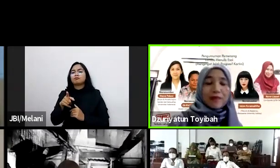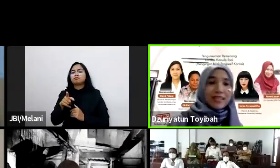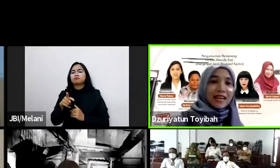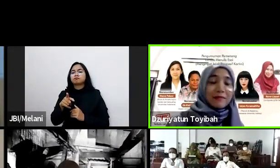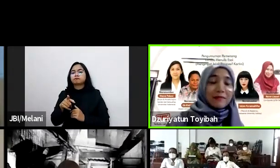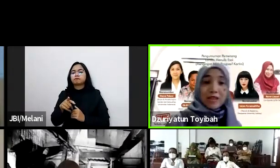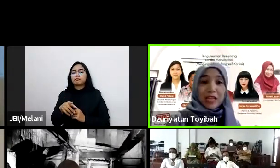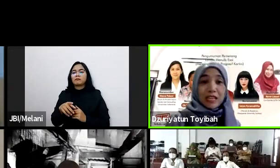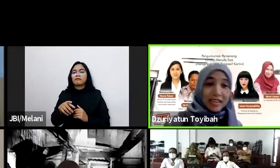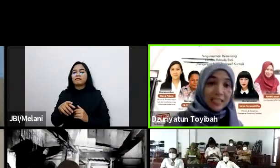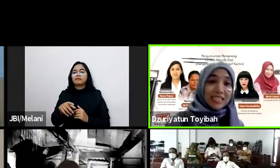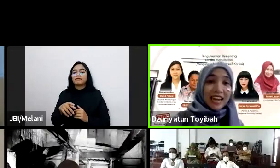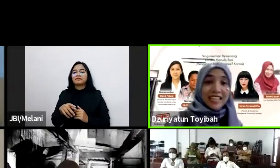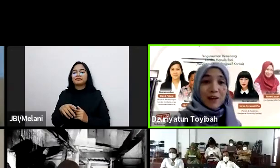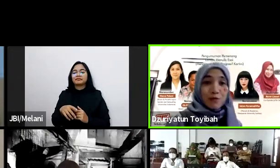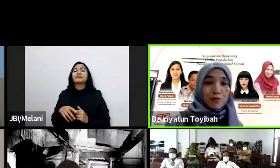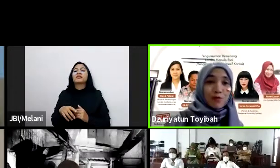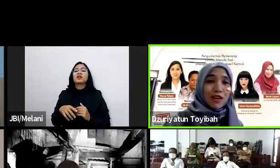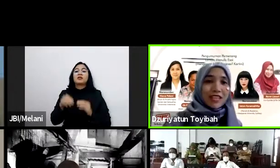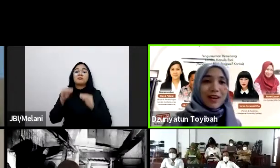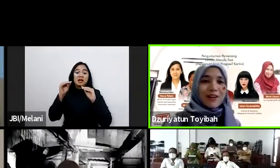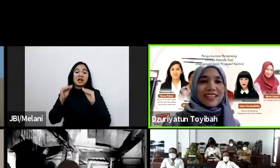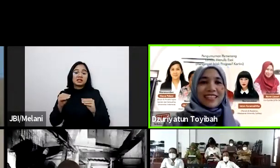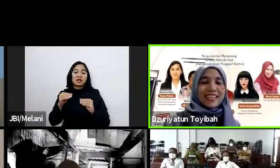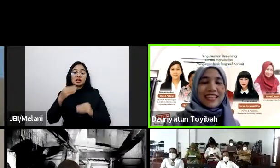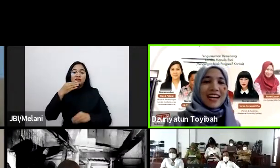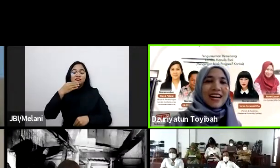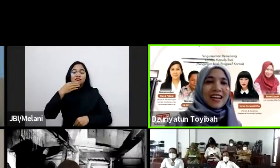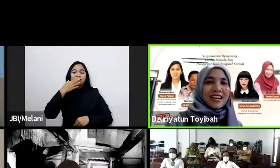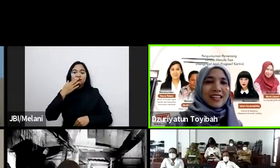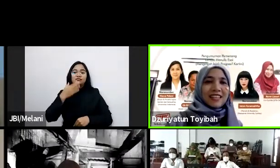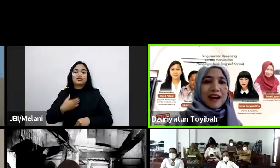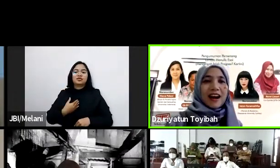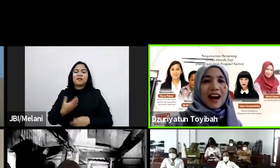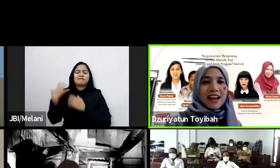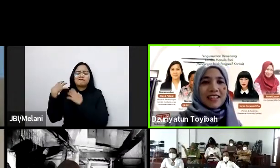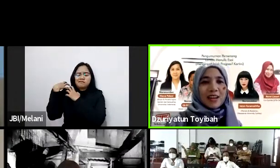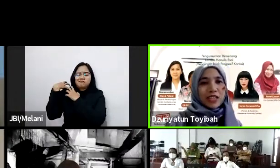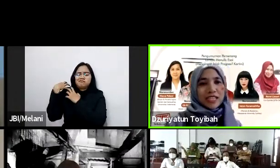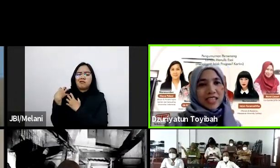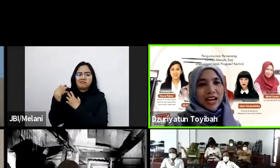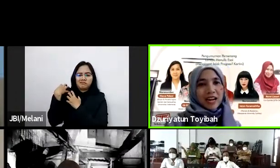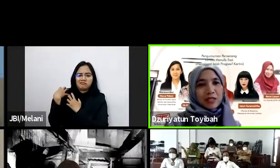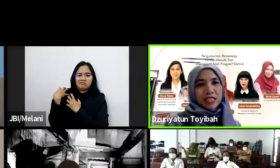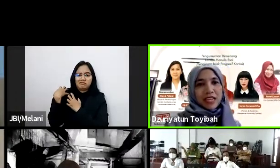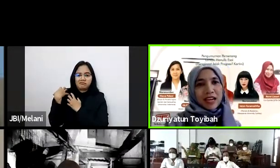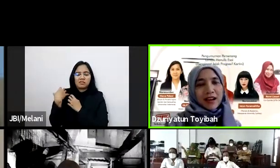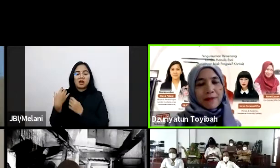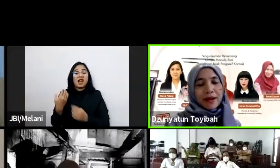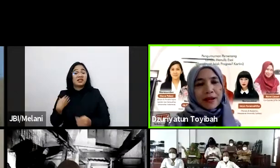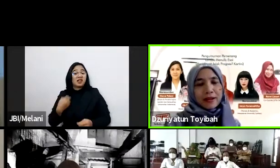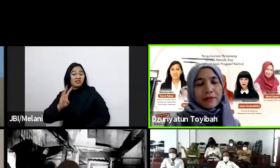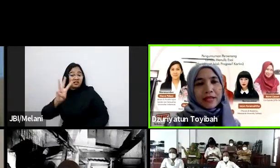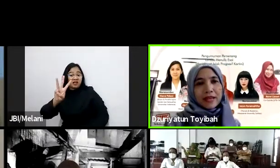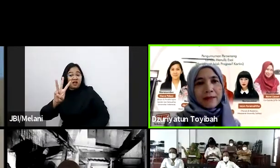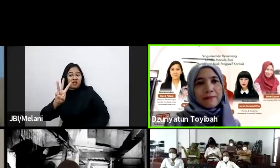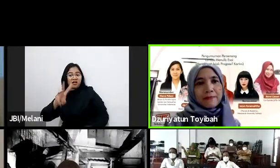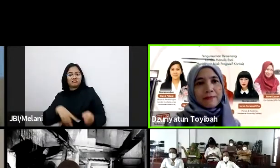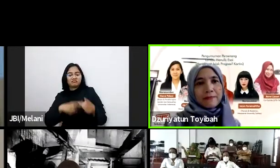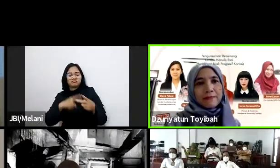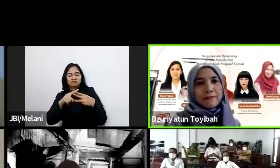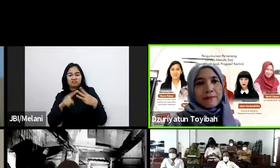curhat tapi ya ini kan rahasia umum, semua juga tahu ada tiga hal yang harus dikerjakan, misalnya apa